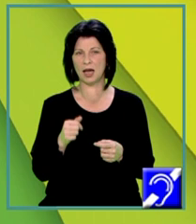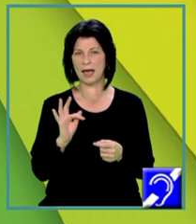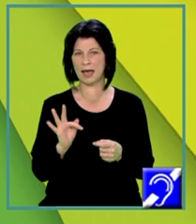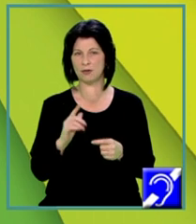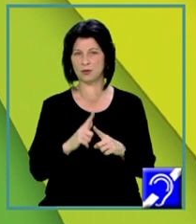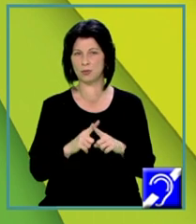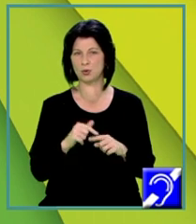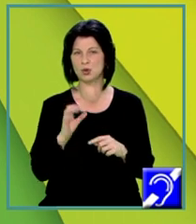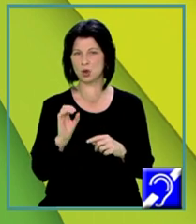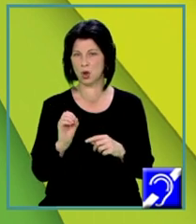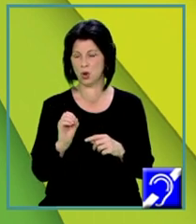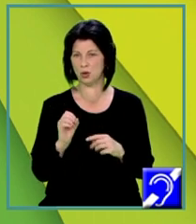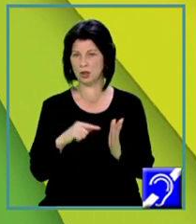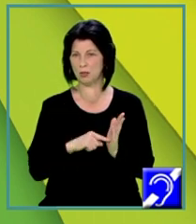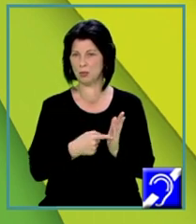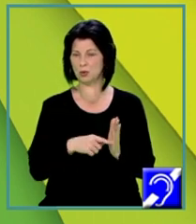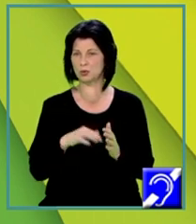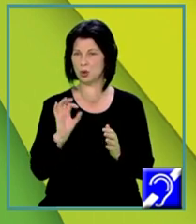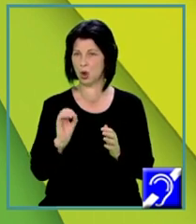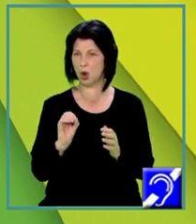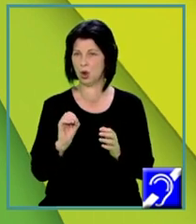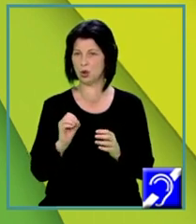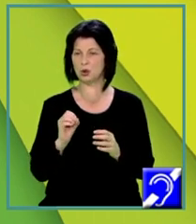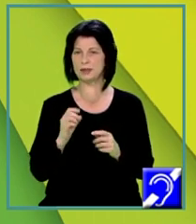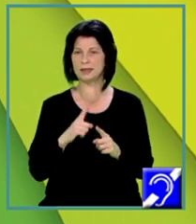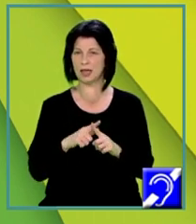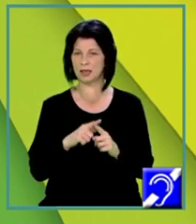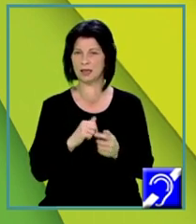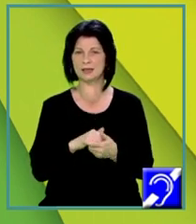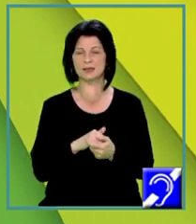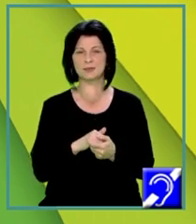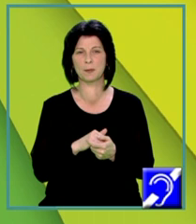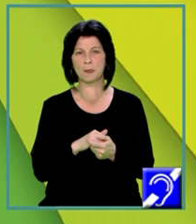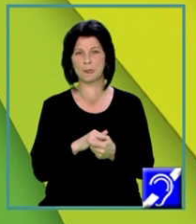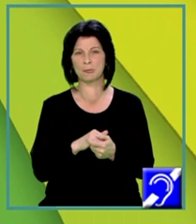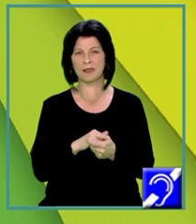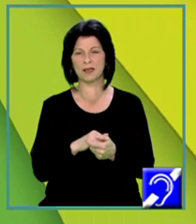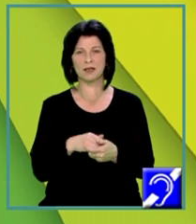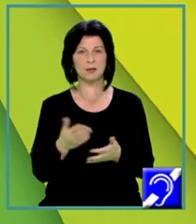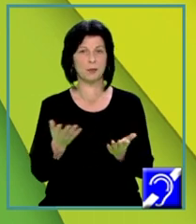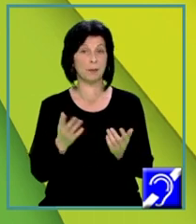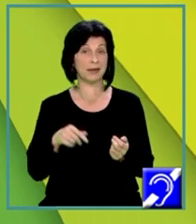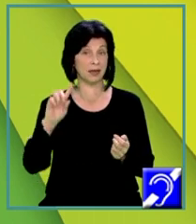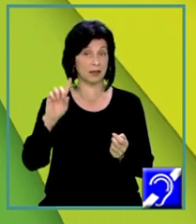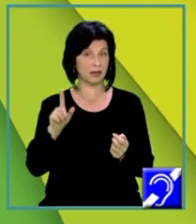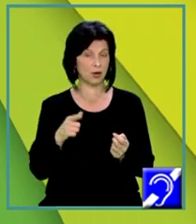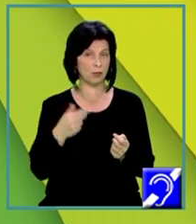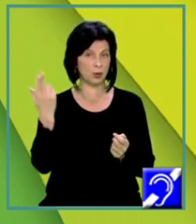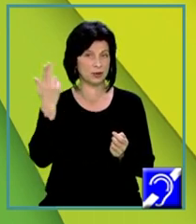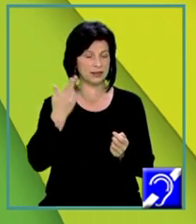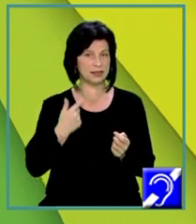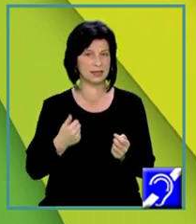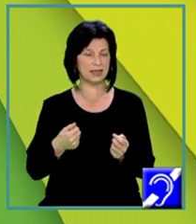f de x plus adică adică gatesteusor.ro Evident egal cu x pe care o pot înțelege ca suma numerelor 0